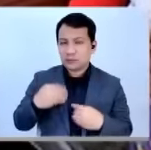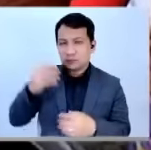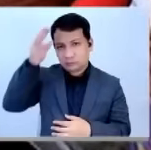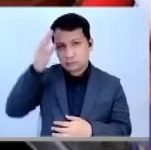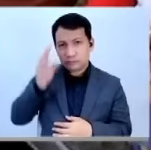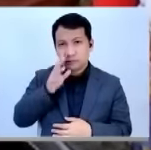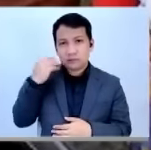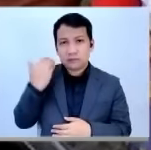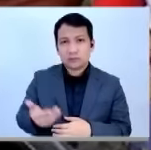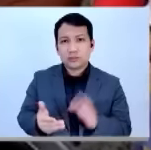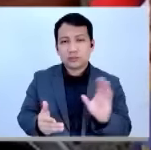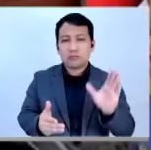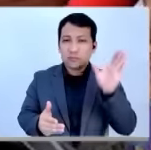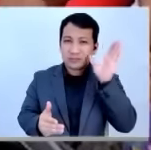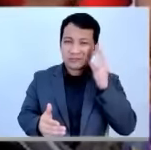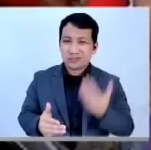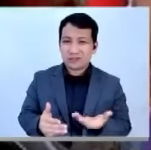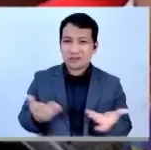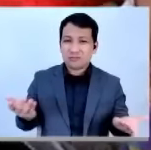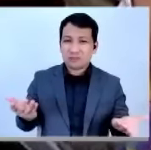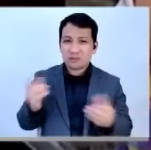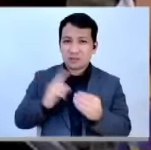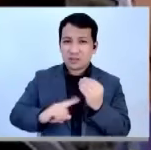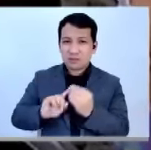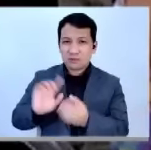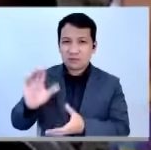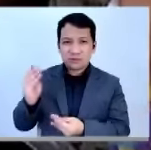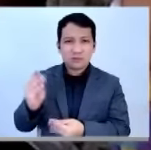nila. Kayo dapat yung manahimik sila.